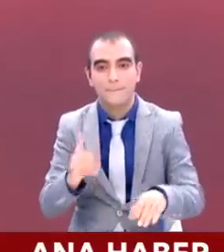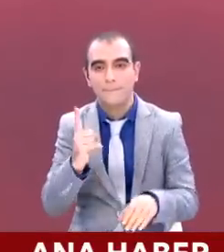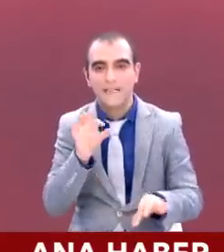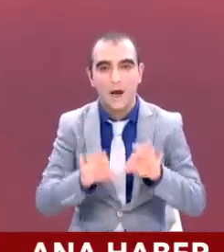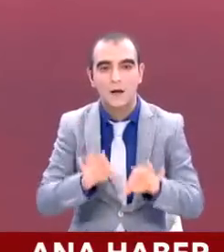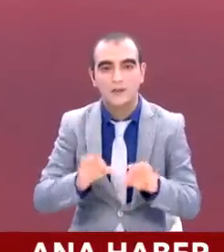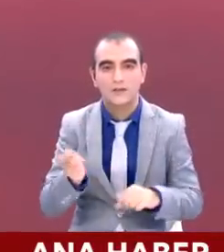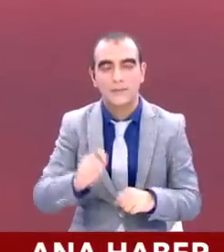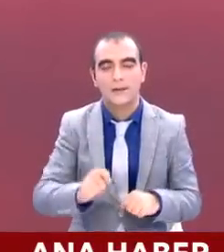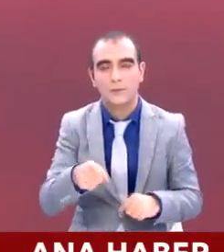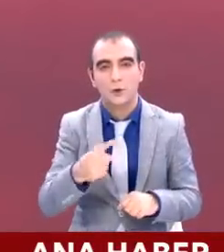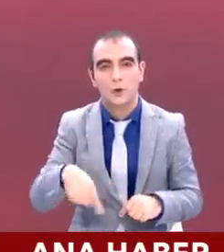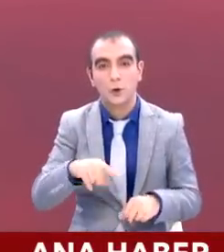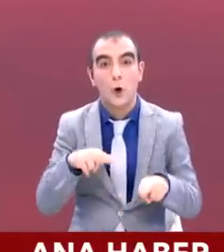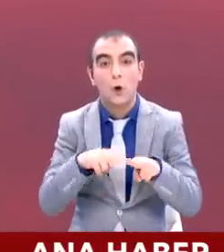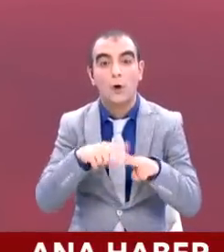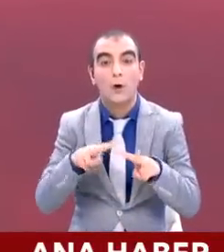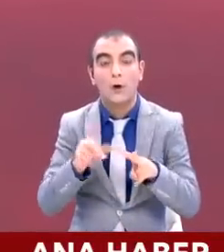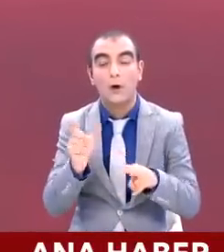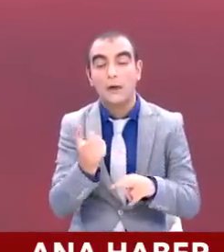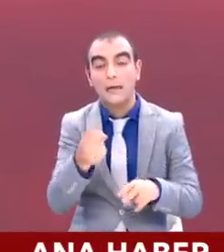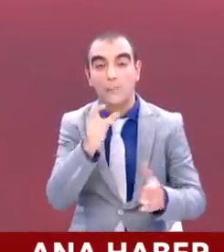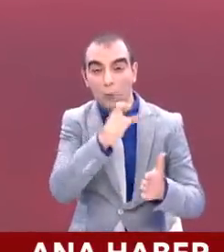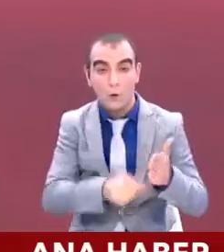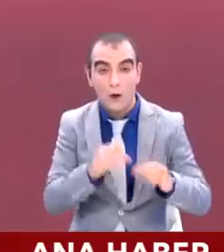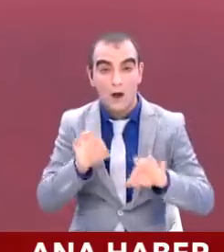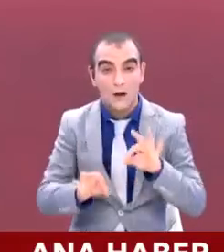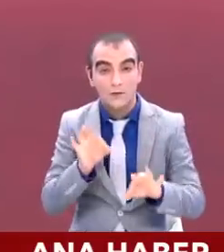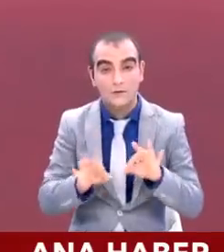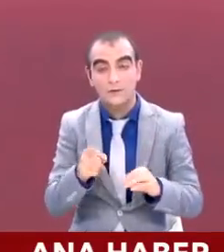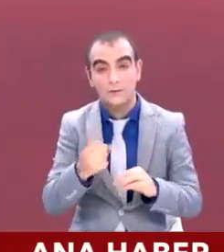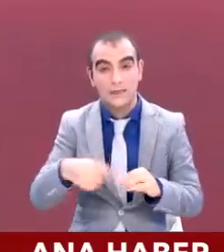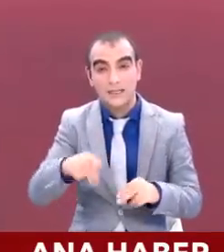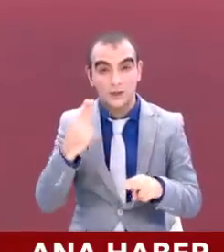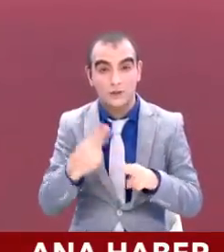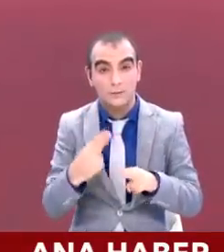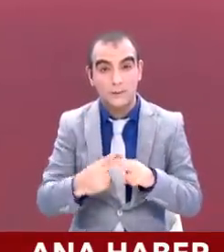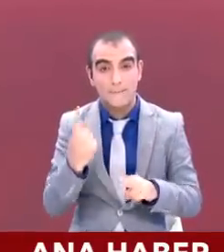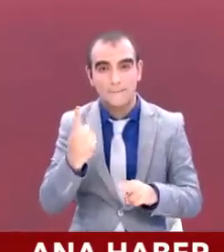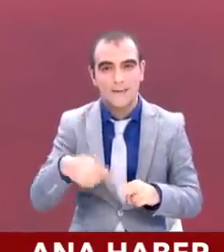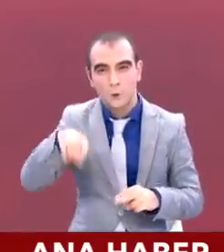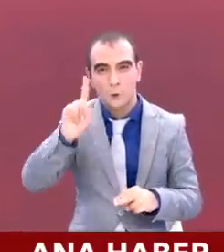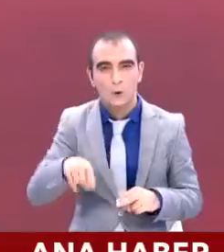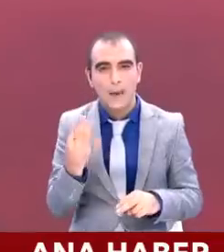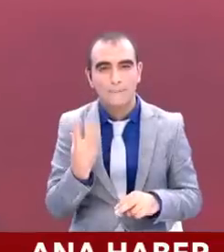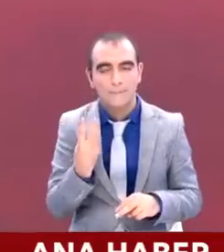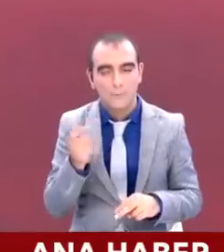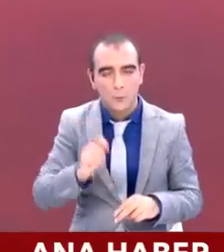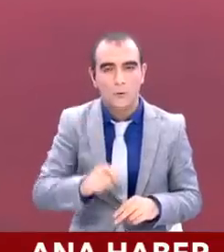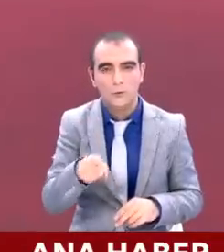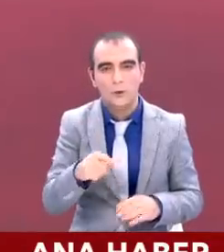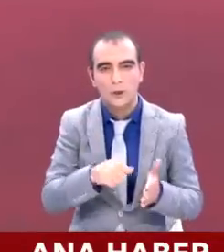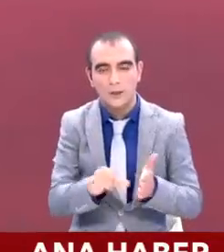yapılıyor masa başı yani kamu anketleri İşte şu anda sürekli olarak bir güncelleme yapıyorlar çok